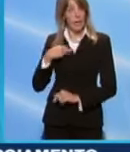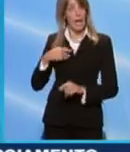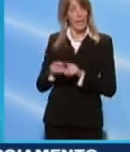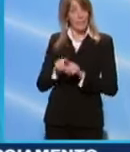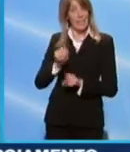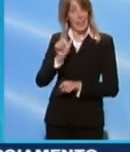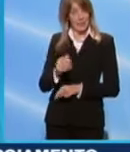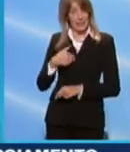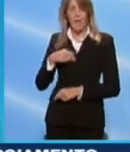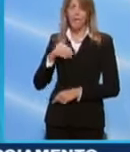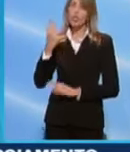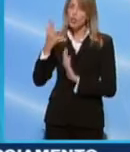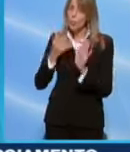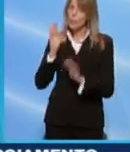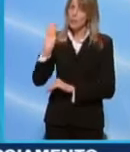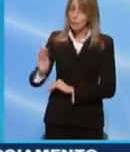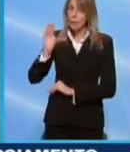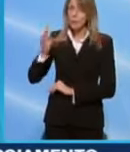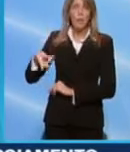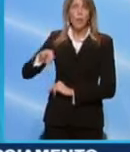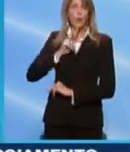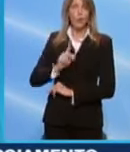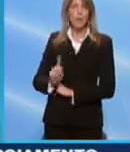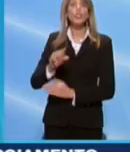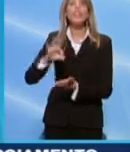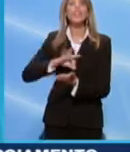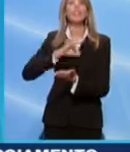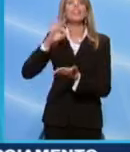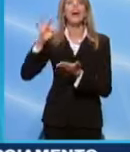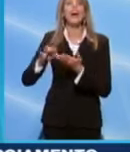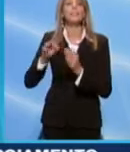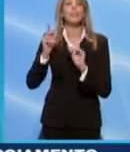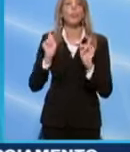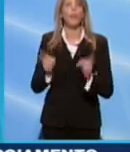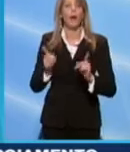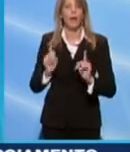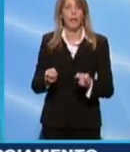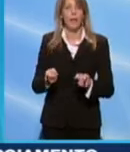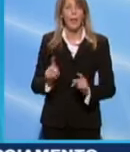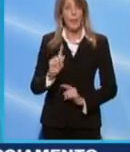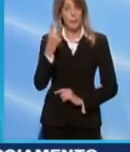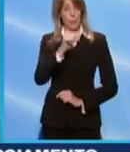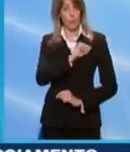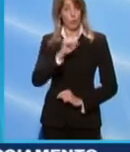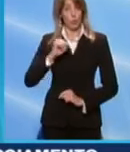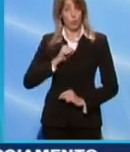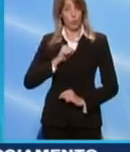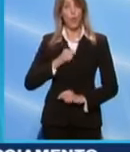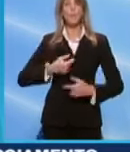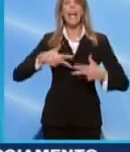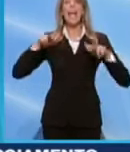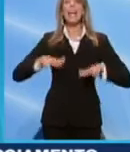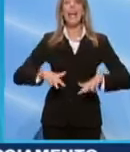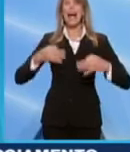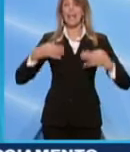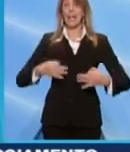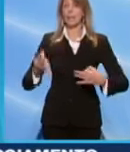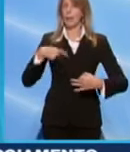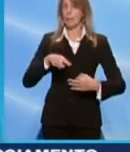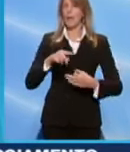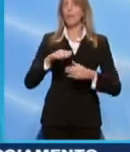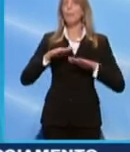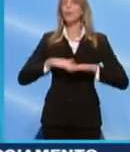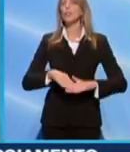le chiede da 5 mesi e che lei rifiuta di darci. L'ultima cosa, il 1° di giugno il Garante per la protezione dei dati personali,